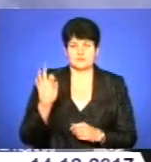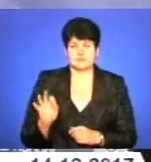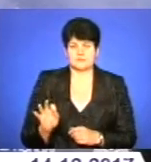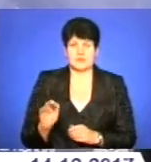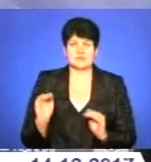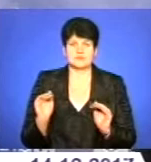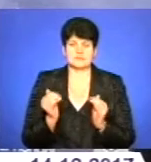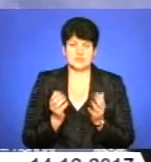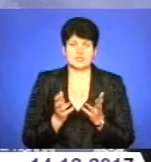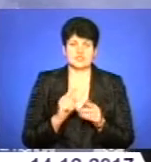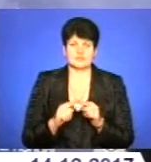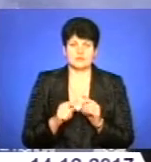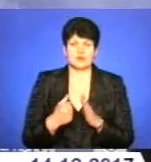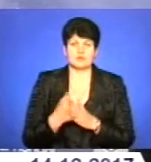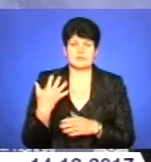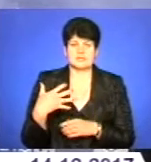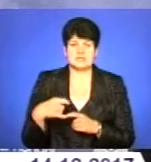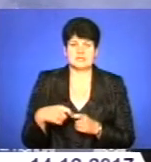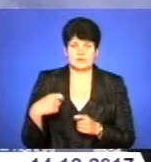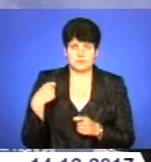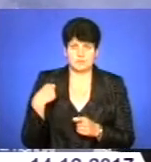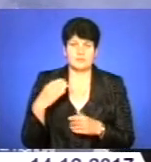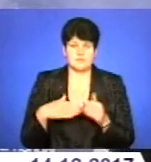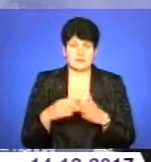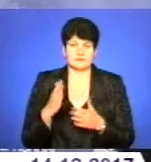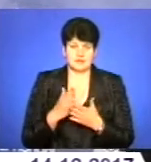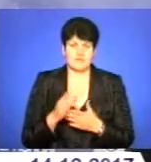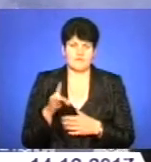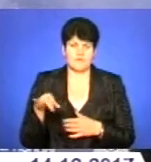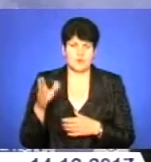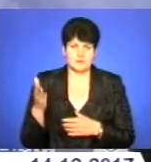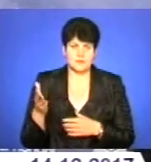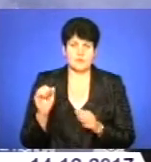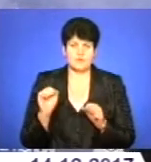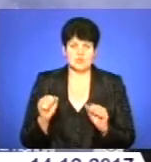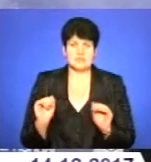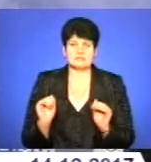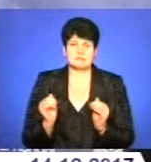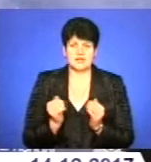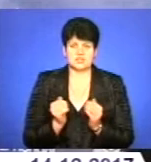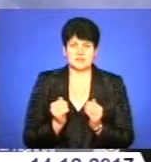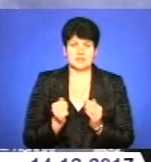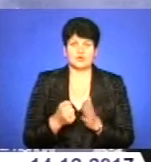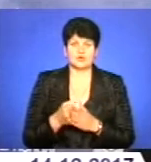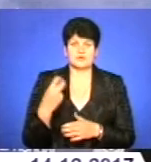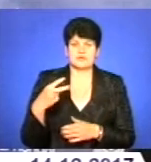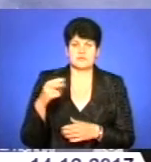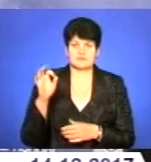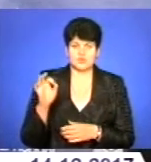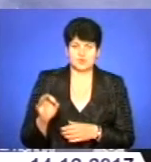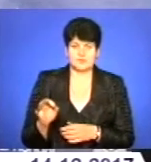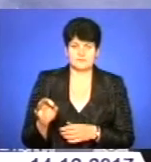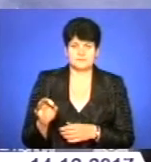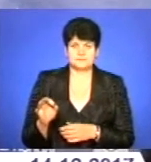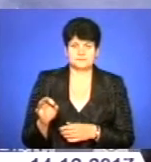Якщо зменшити швидкість до 50 км, так як така практика є в європейських країнах, можна зменшити летальні наслідки до